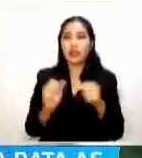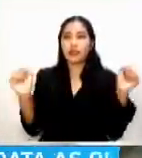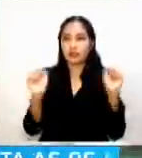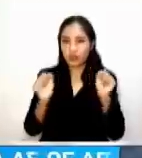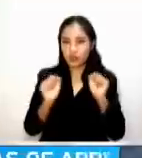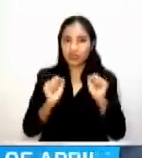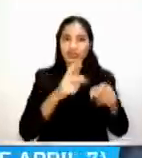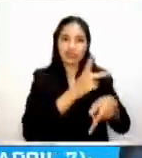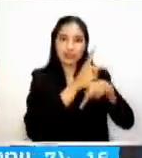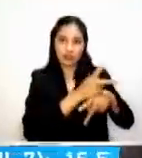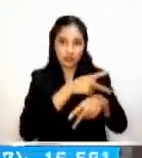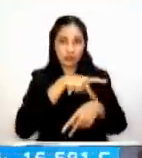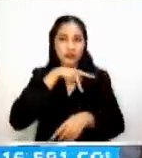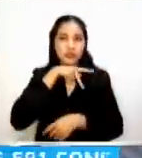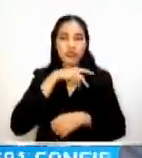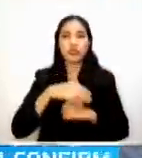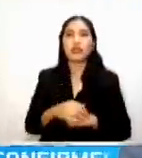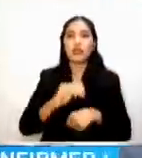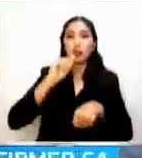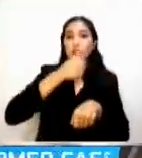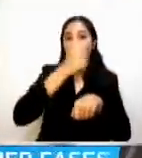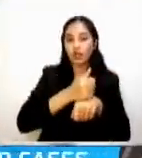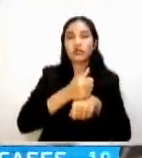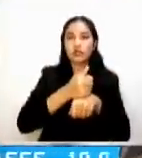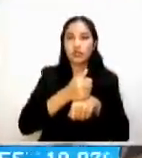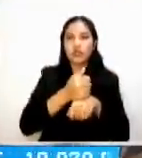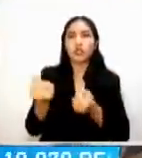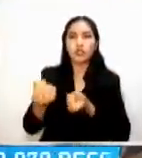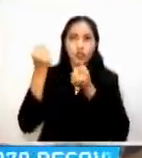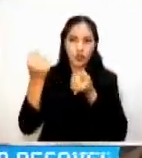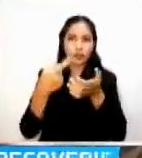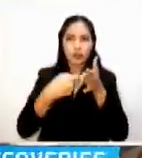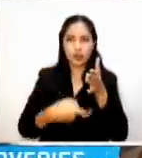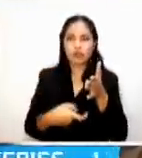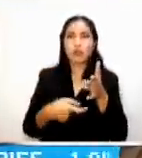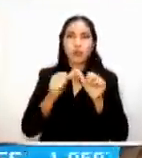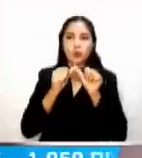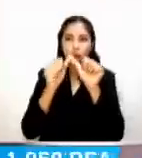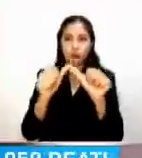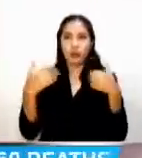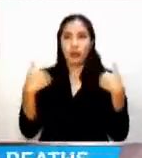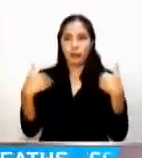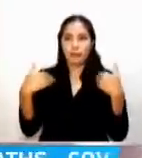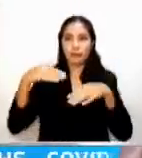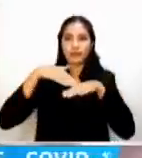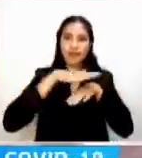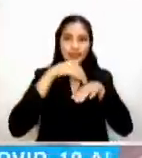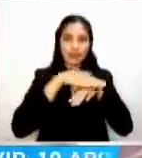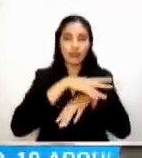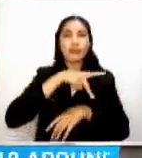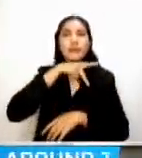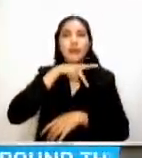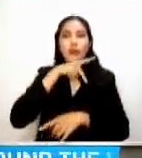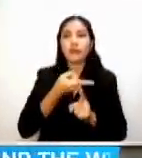pagtakda ng SRP para mapababa ang presyo ng baboy, patuloy rin po ang pagpaparating ng baboy sa NCR mula sa mga lugar na